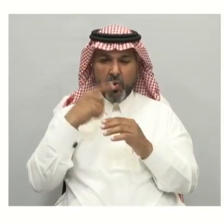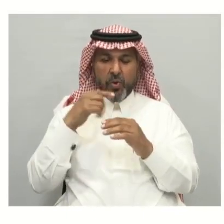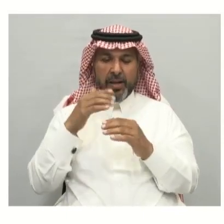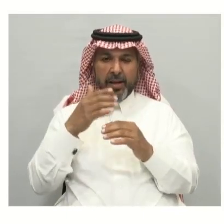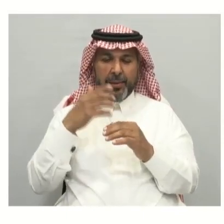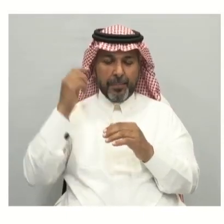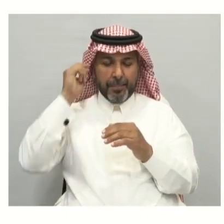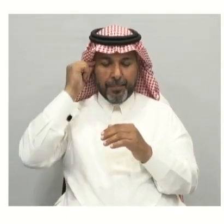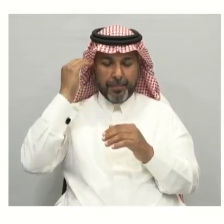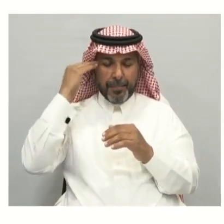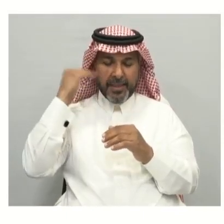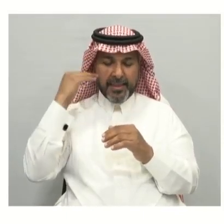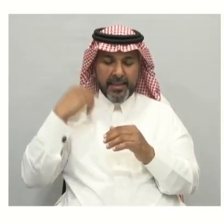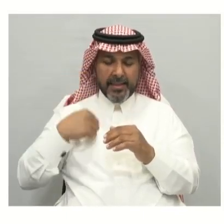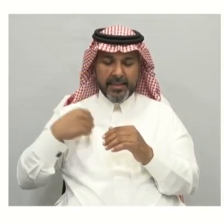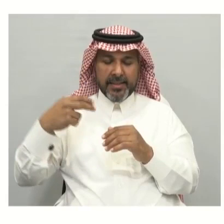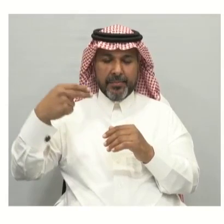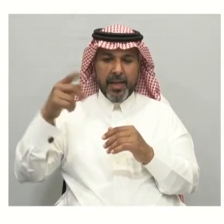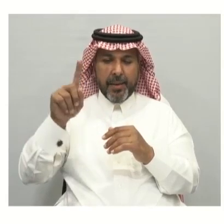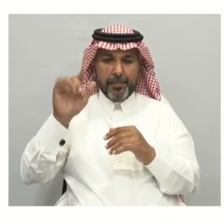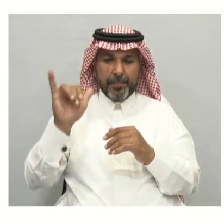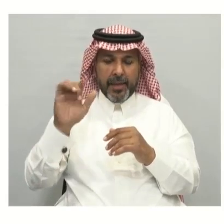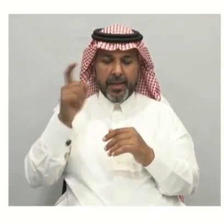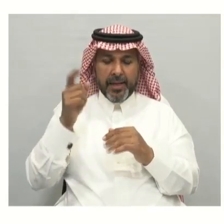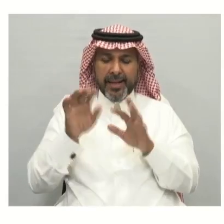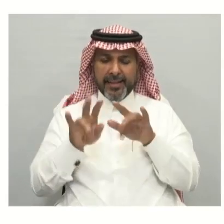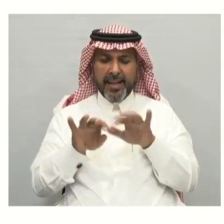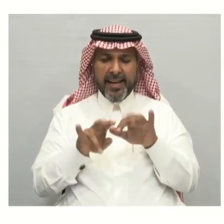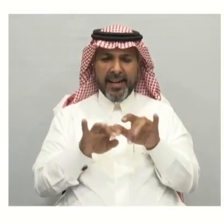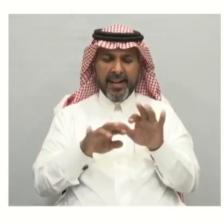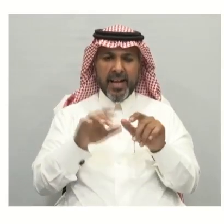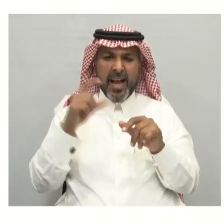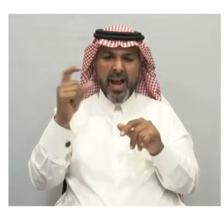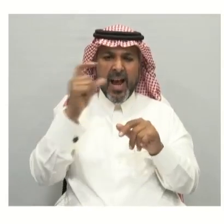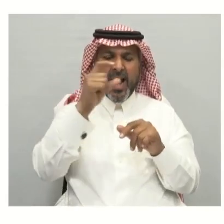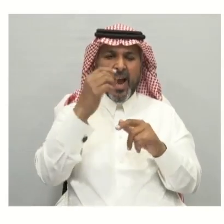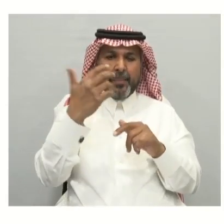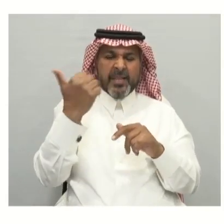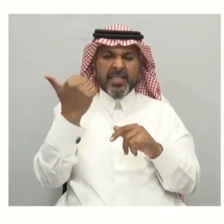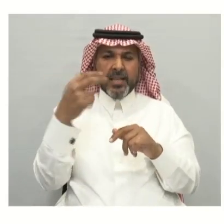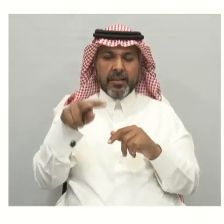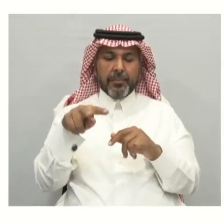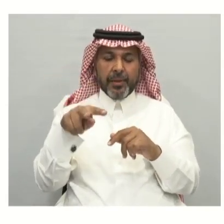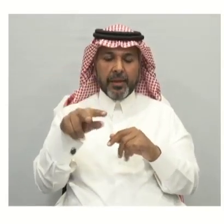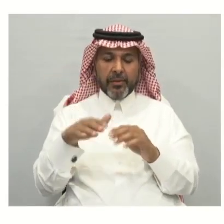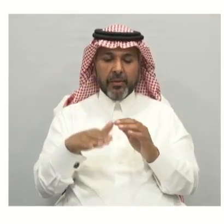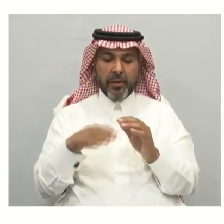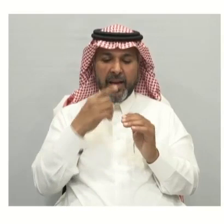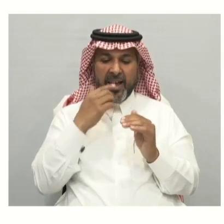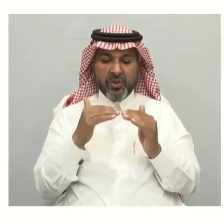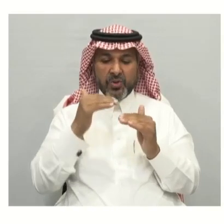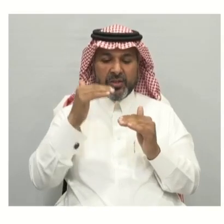ورقه عمل تشتمل على 600 كلمه استعمل هذا التمثيل في التنبؤ بالزمن الكلي